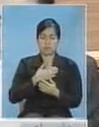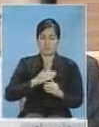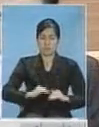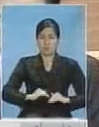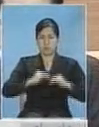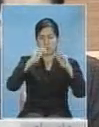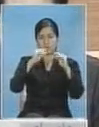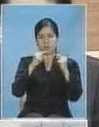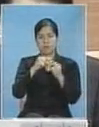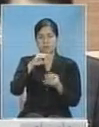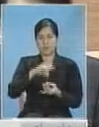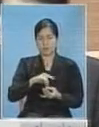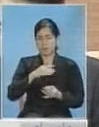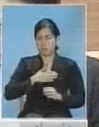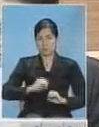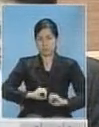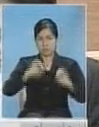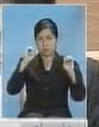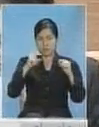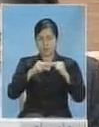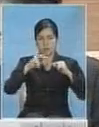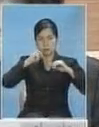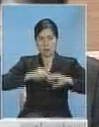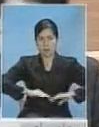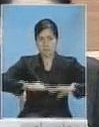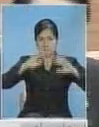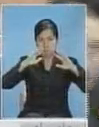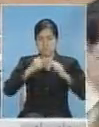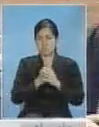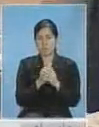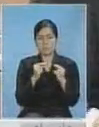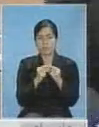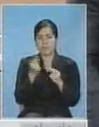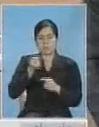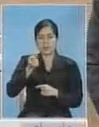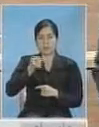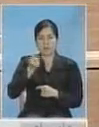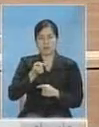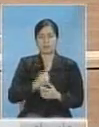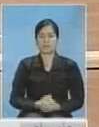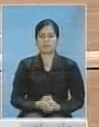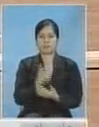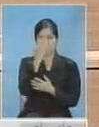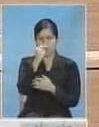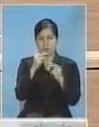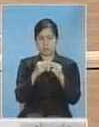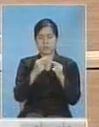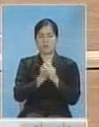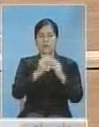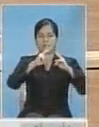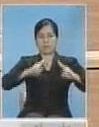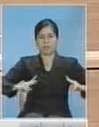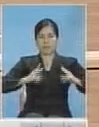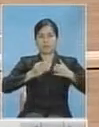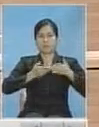ขทัยไม่เคยเห็นสักครั้งหนึ่งที่ว่าน้ำไม่ท่วมแต่กรมเจ้าท่าเนี่ยรับผิดชอบเรื่องแหล่งน้ำทำไมล่ะครับไม่มา